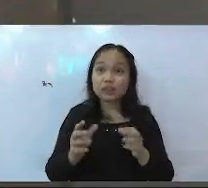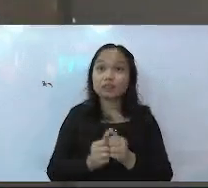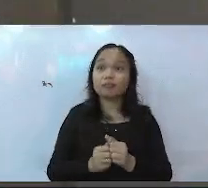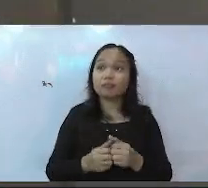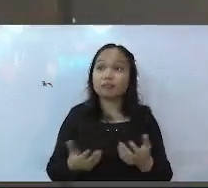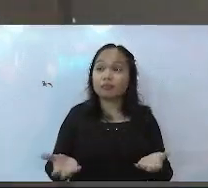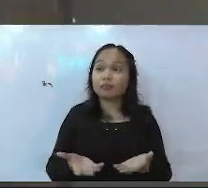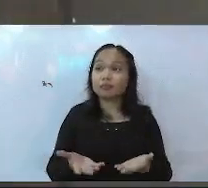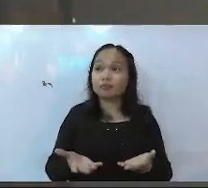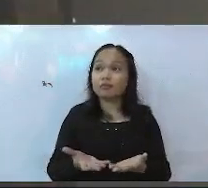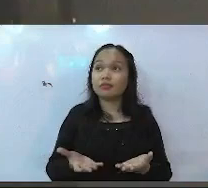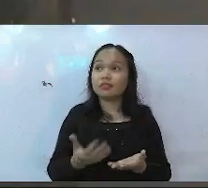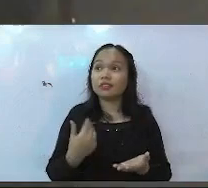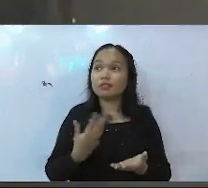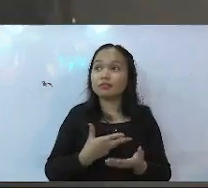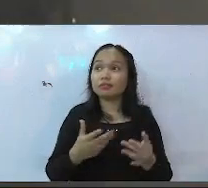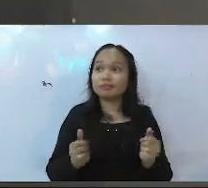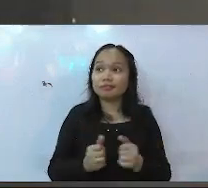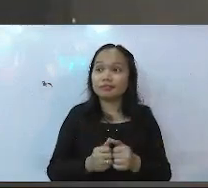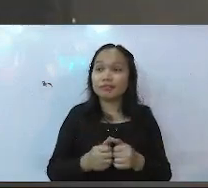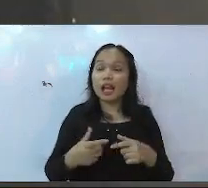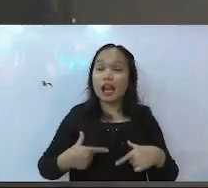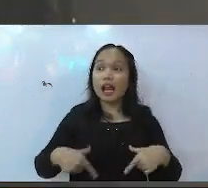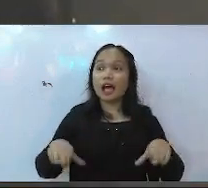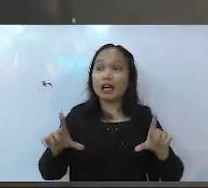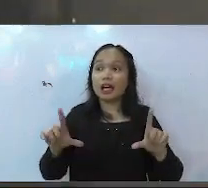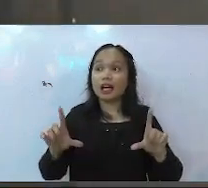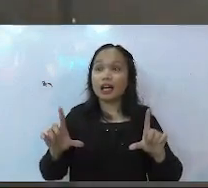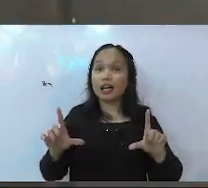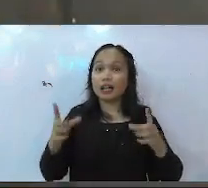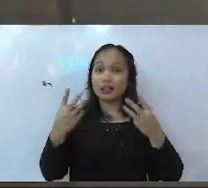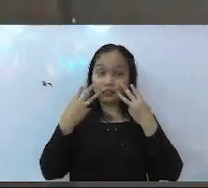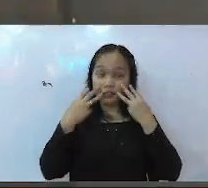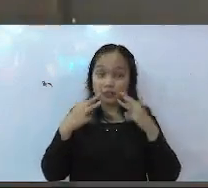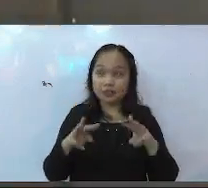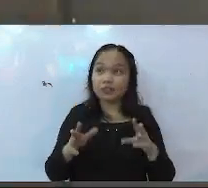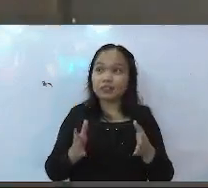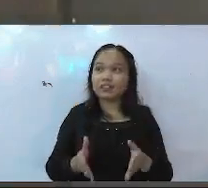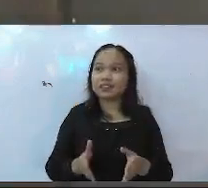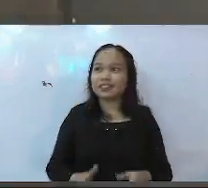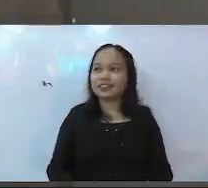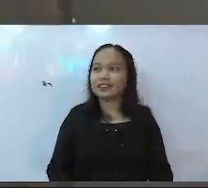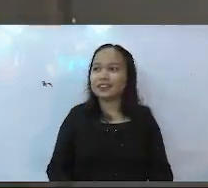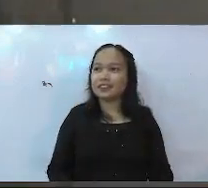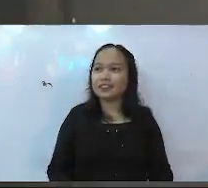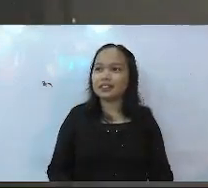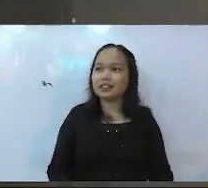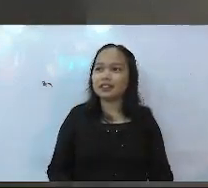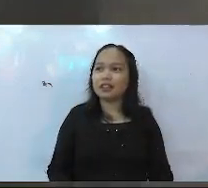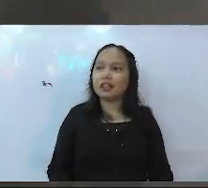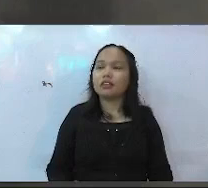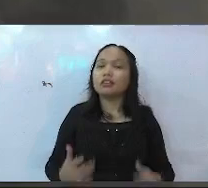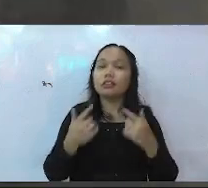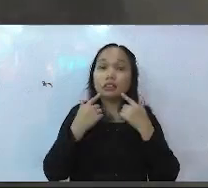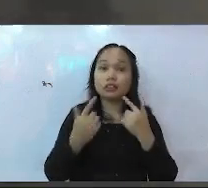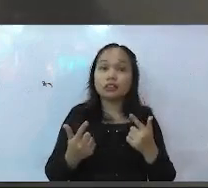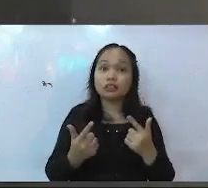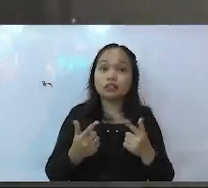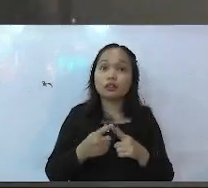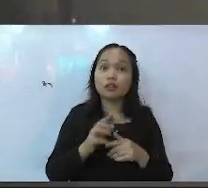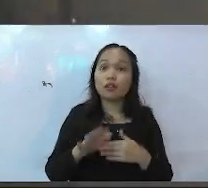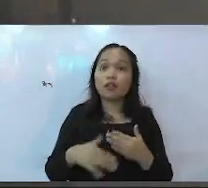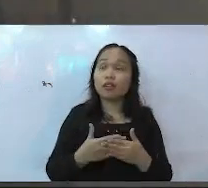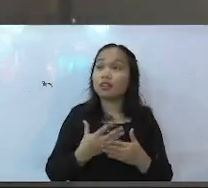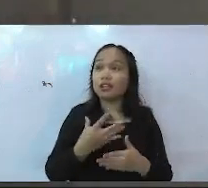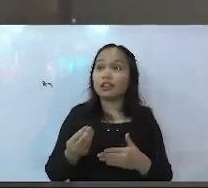loob mga kasama natin dito yung mga live audiences AUD Ayun Ayan shoutout sa inyong lahat So tanungin natin yung